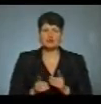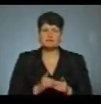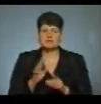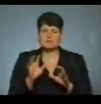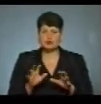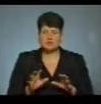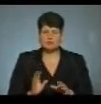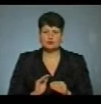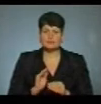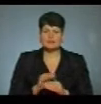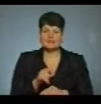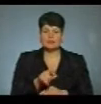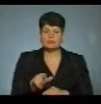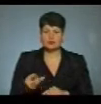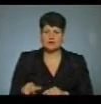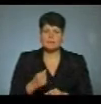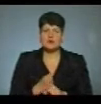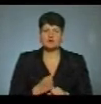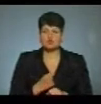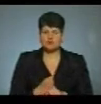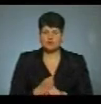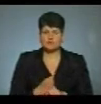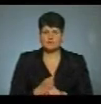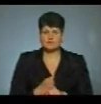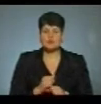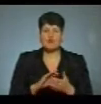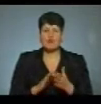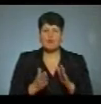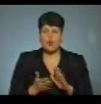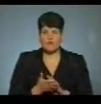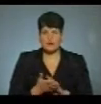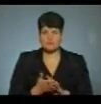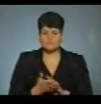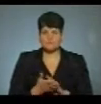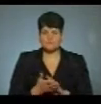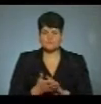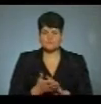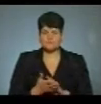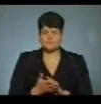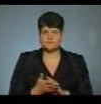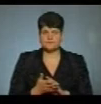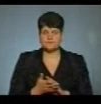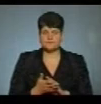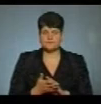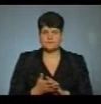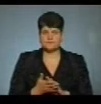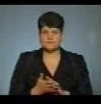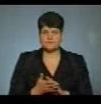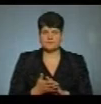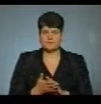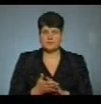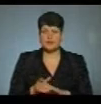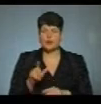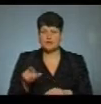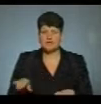законодавства, доплачувати саме тим людям, які працюють з умовах, скажімо так, людей, які